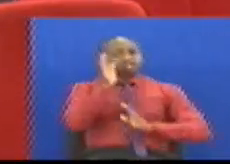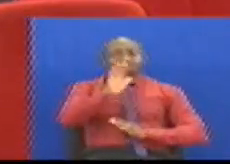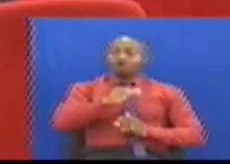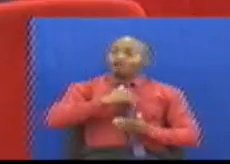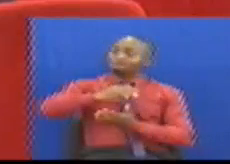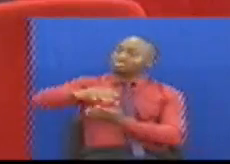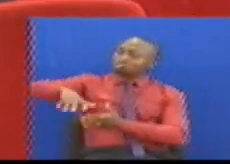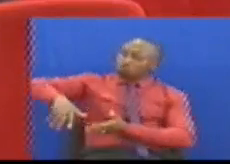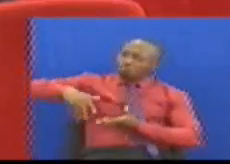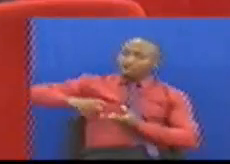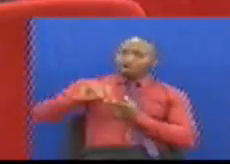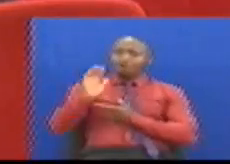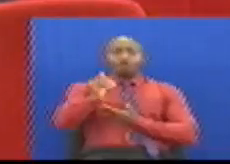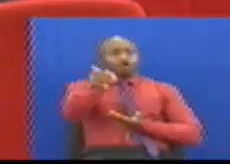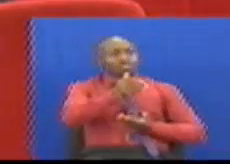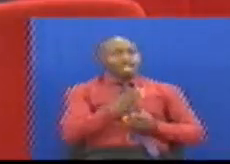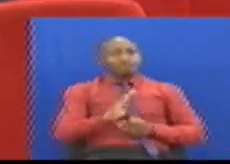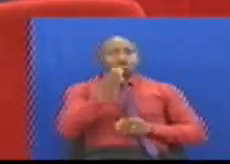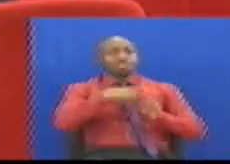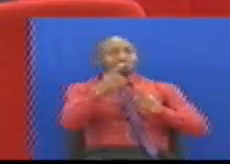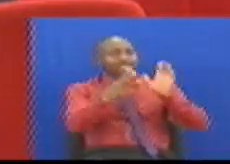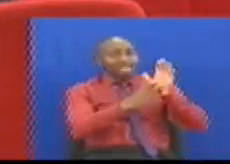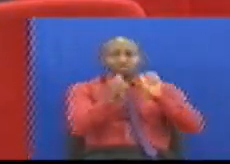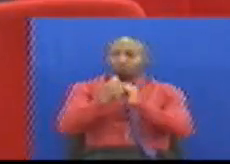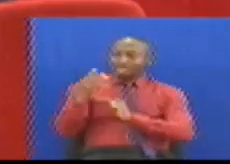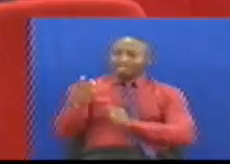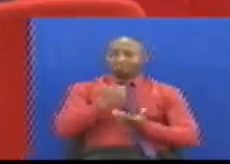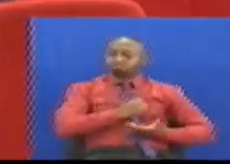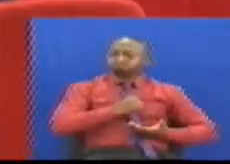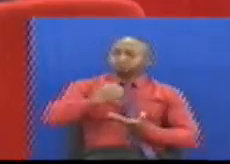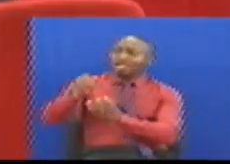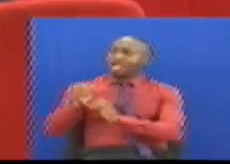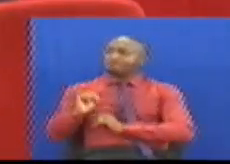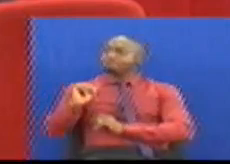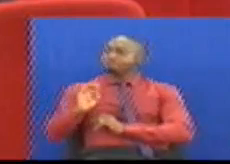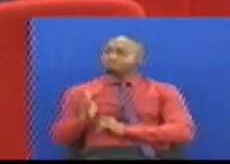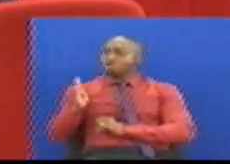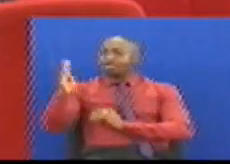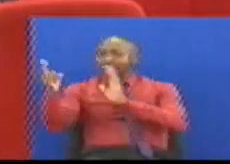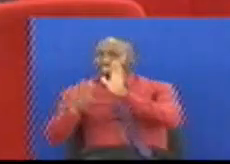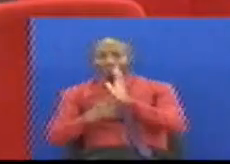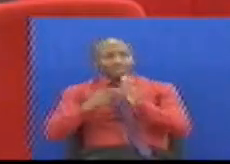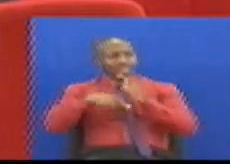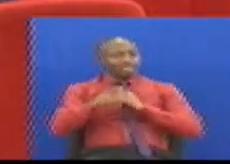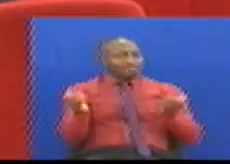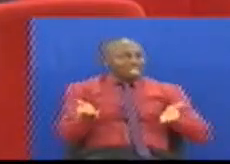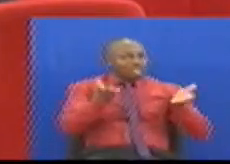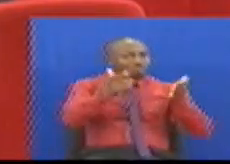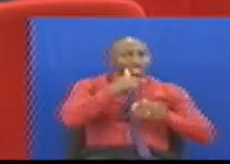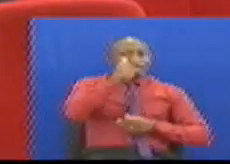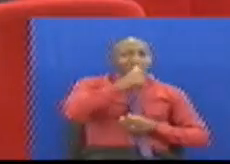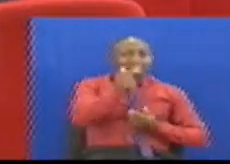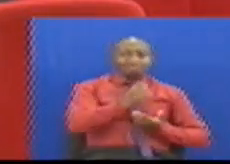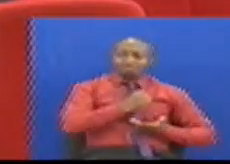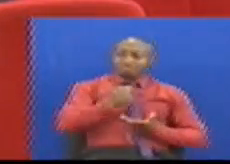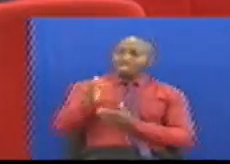vimechukuliwa, lakini wao wanakusanya bilioni 814, unaletiwa trilioni 7. Kwenye maendeleo TAMISEMI wanapelekewa zaidi ya